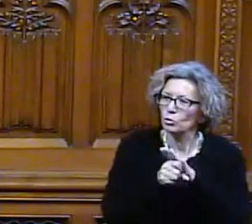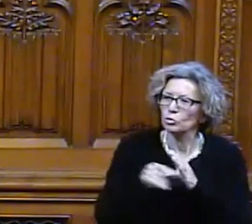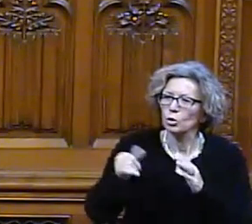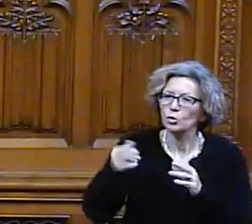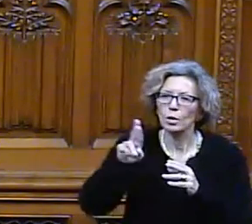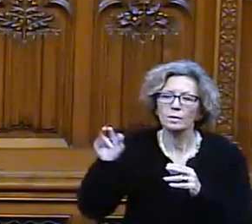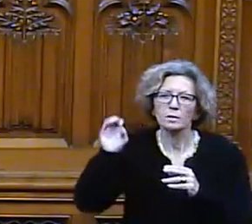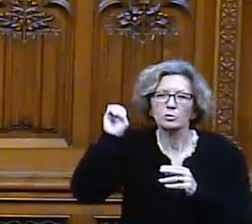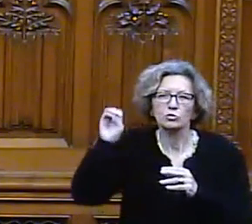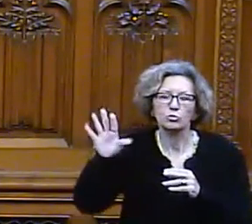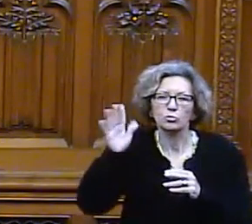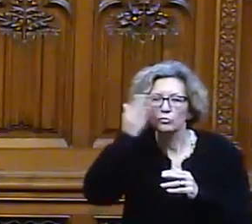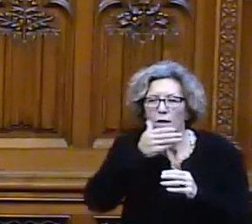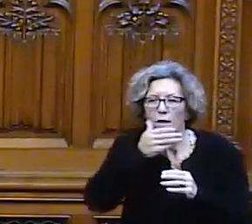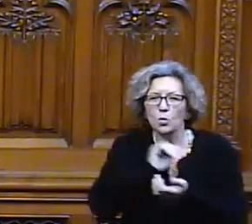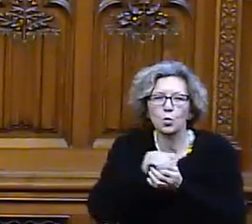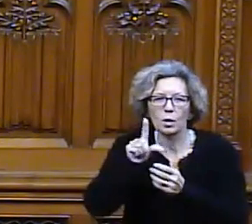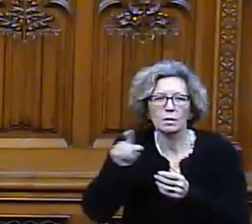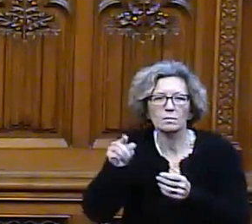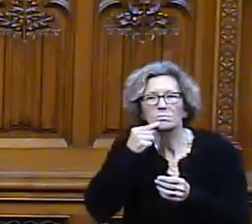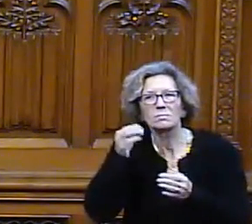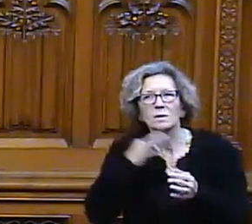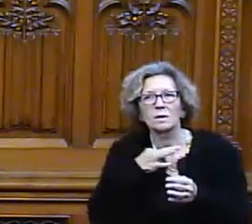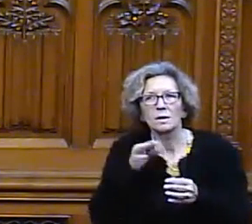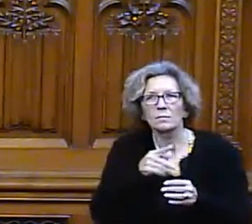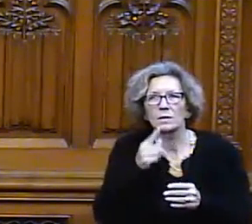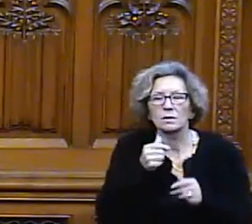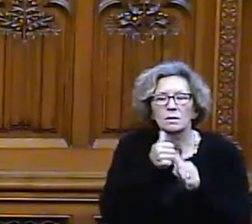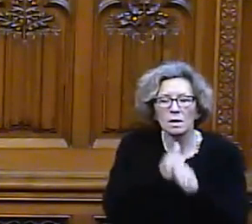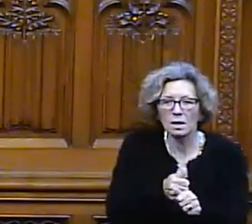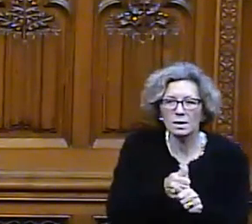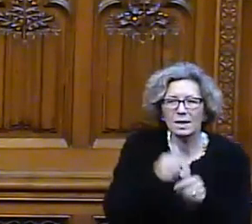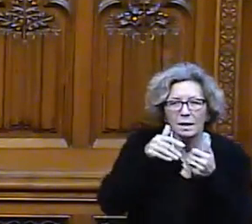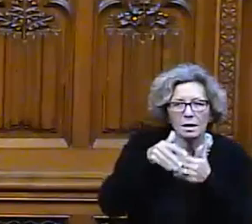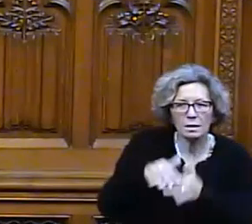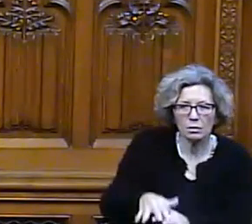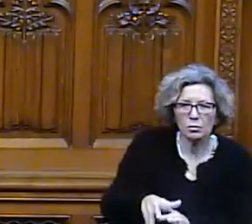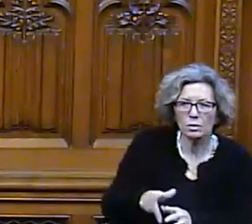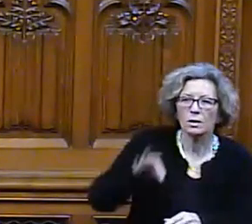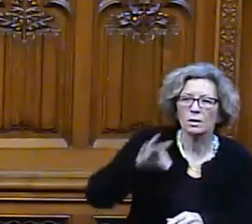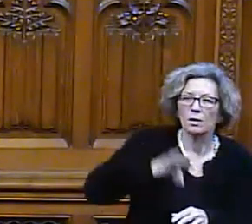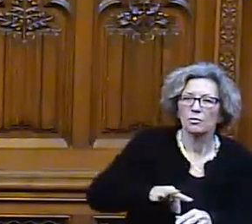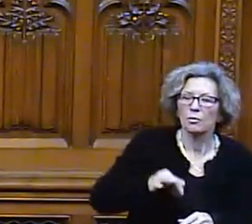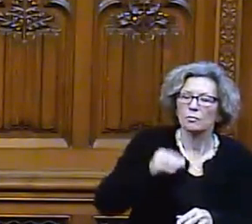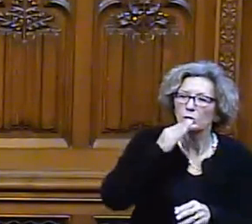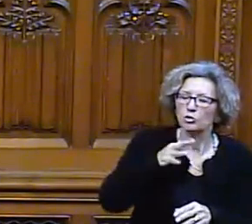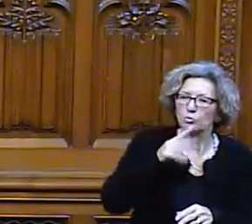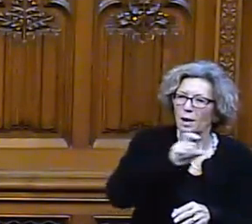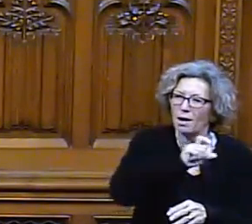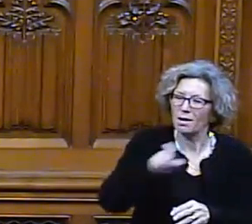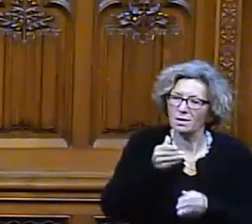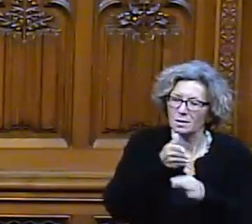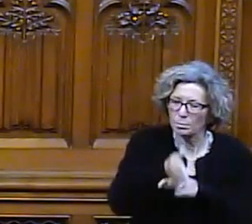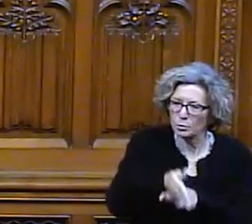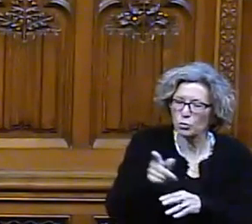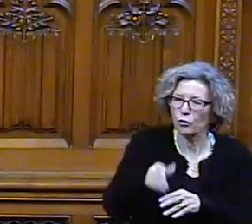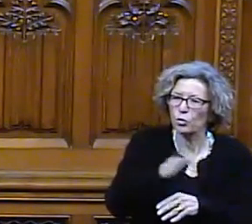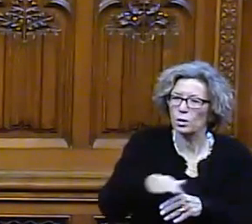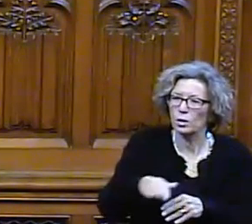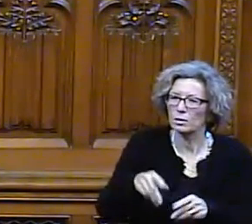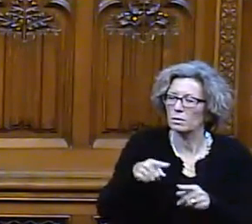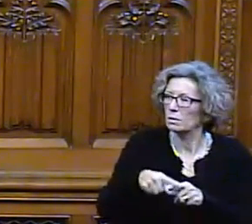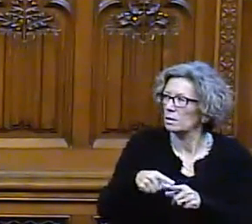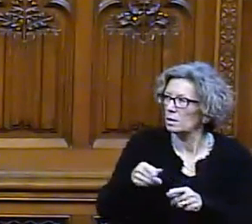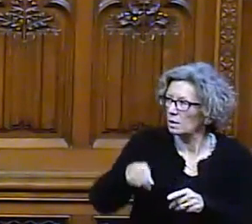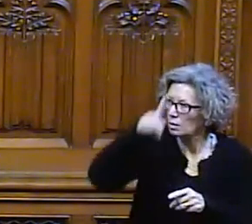Jurecka, Olischer, Schwarz und Kugler, betreffend nachhaltige Integration, verpflichtende Sprachklassenbesuch von Kindern, die